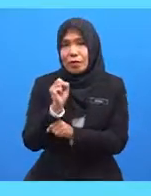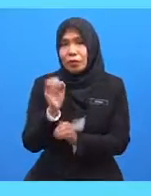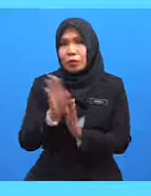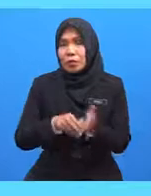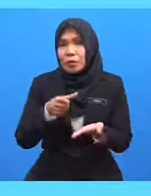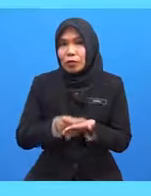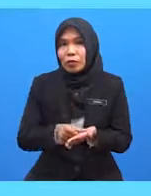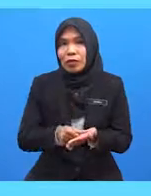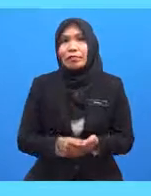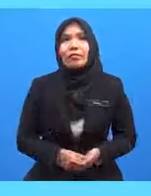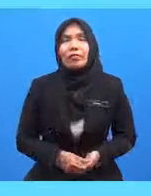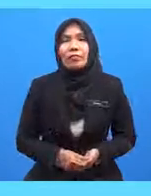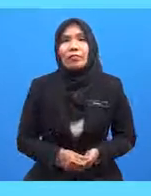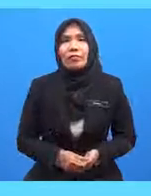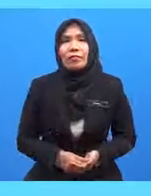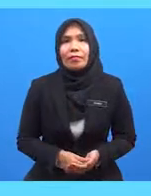bertarikh